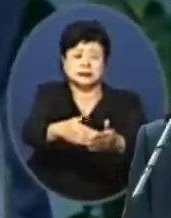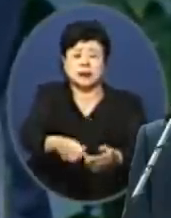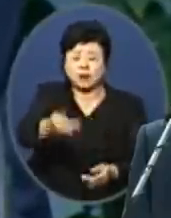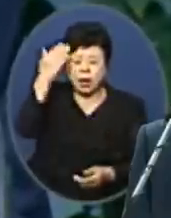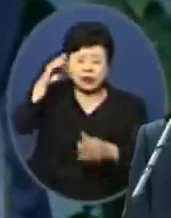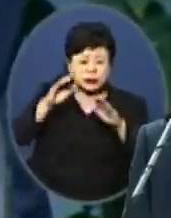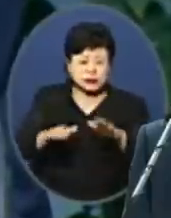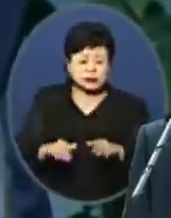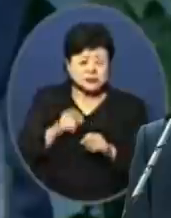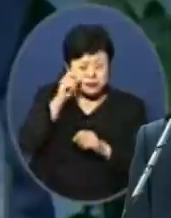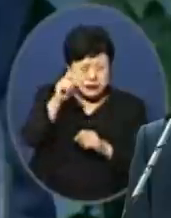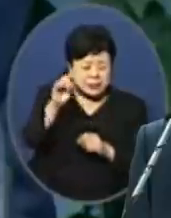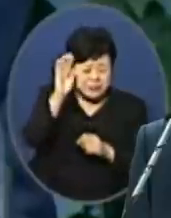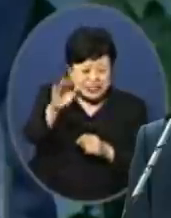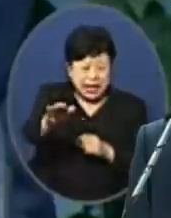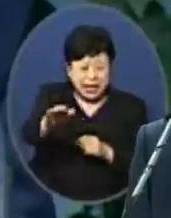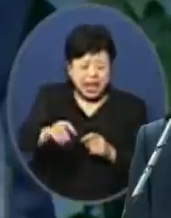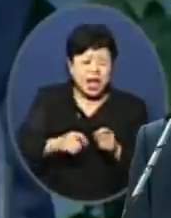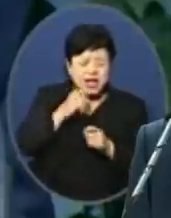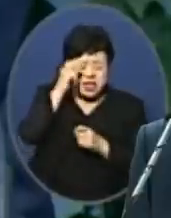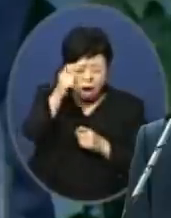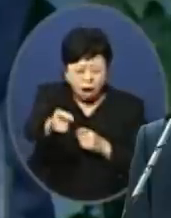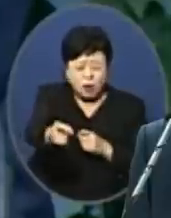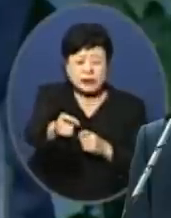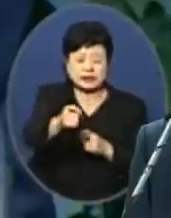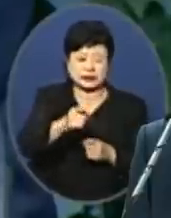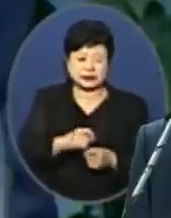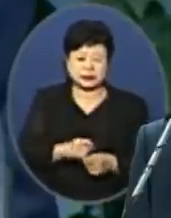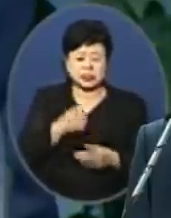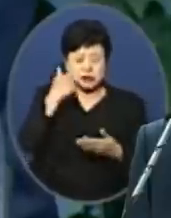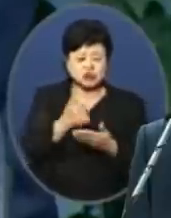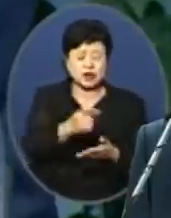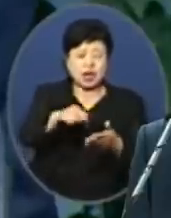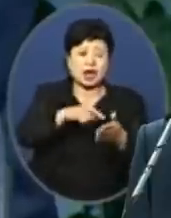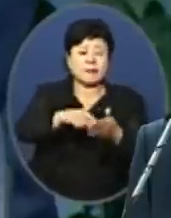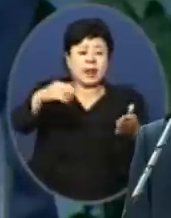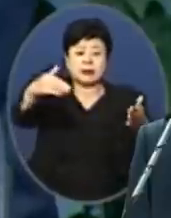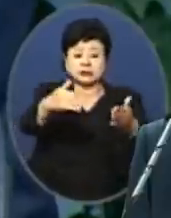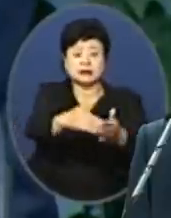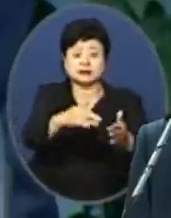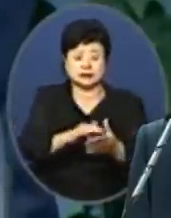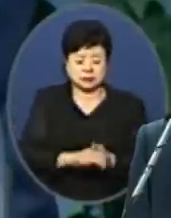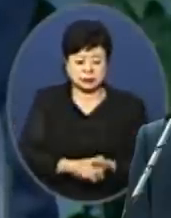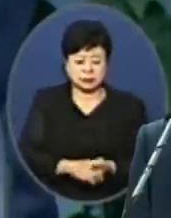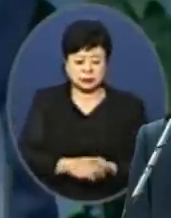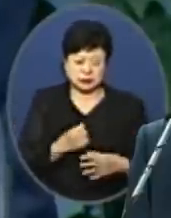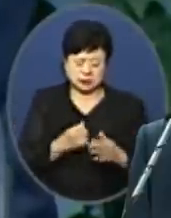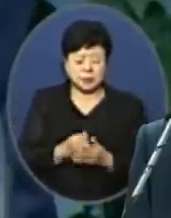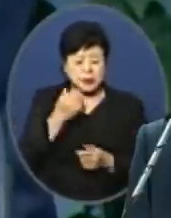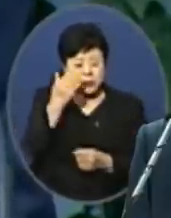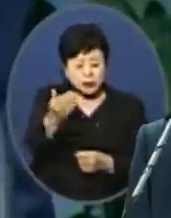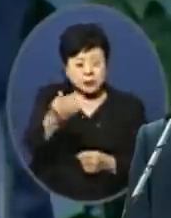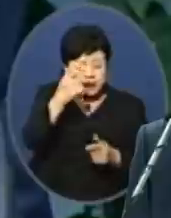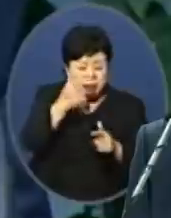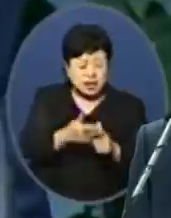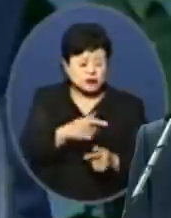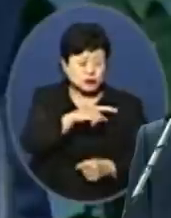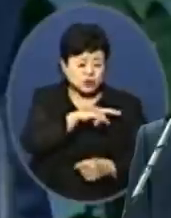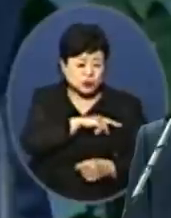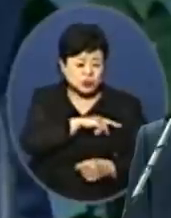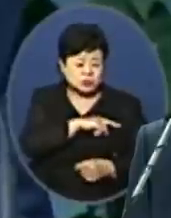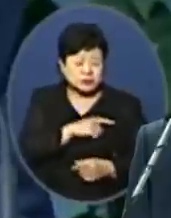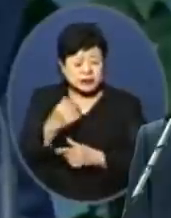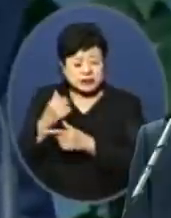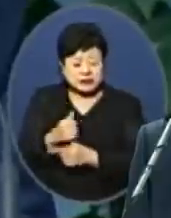과거와 현재와 미래 영원히 그 죄를 갚아버리는 것입니다. 그러므로 여러분이 예수 이름을